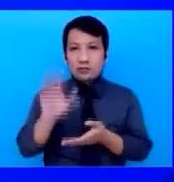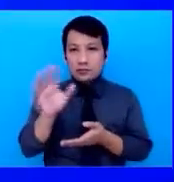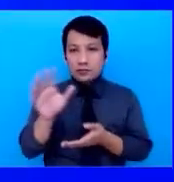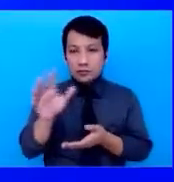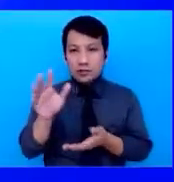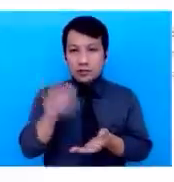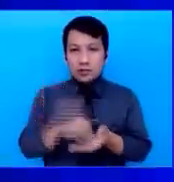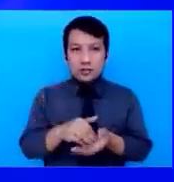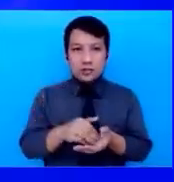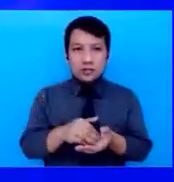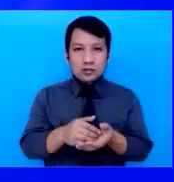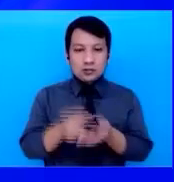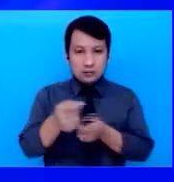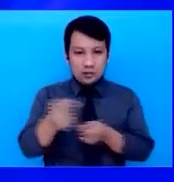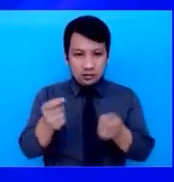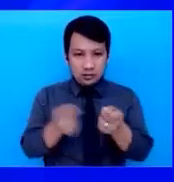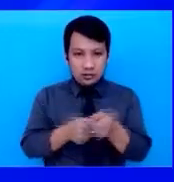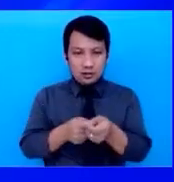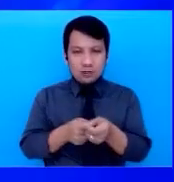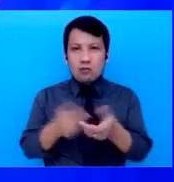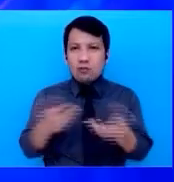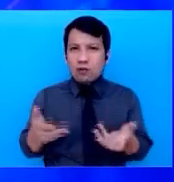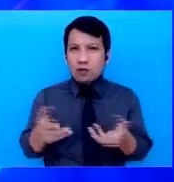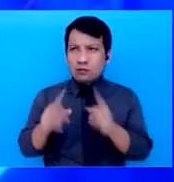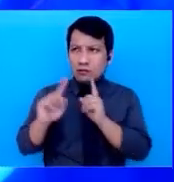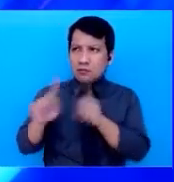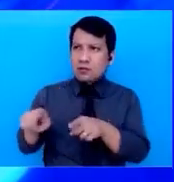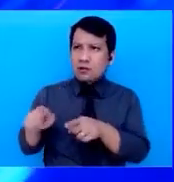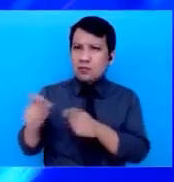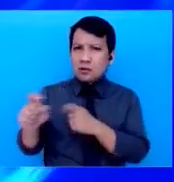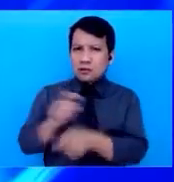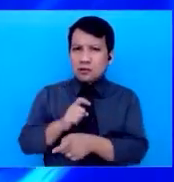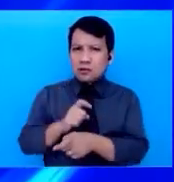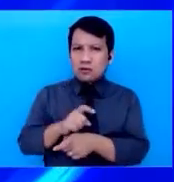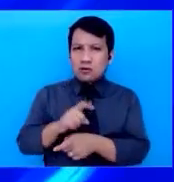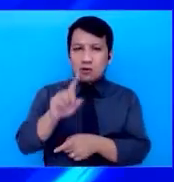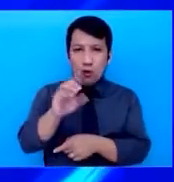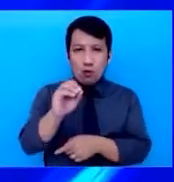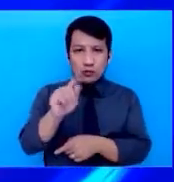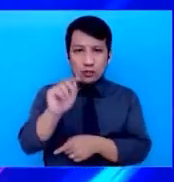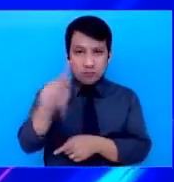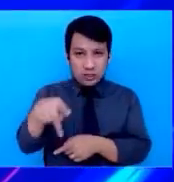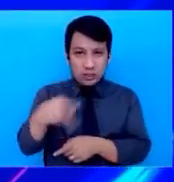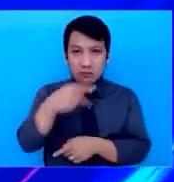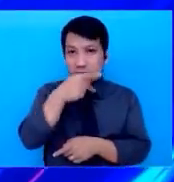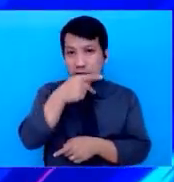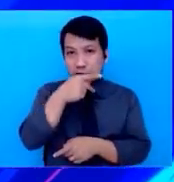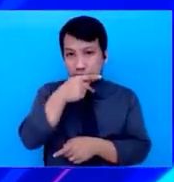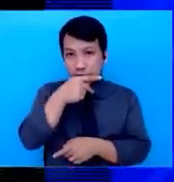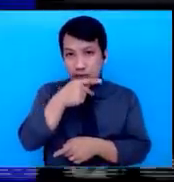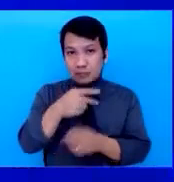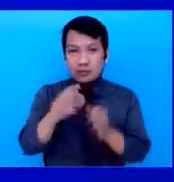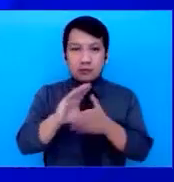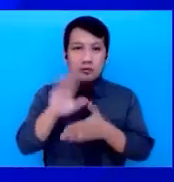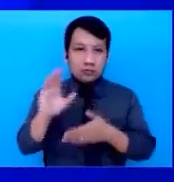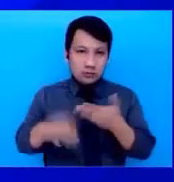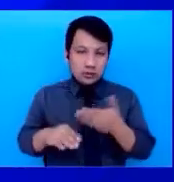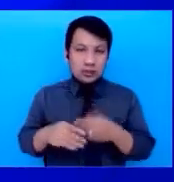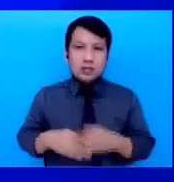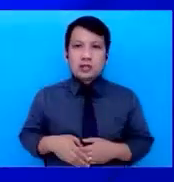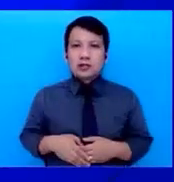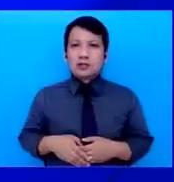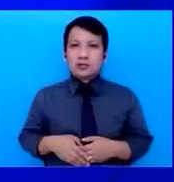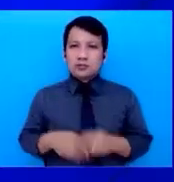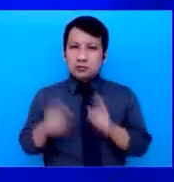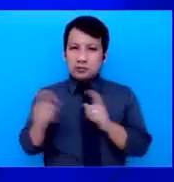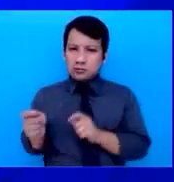bawat transaksyon. Wala naman daw silang natanggap na text na one-time password o PIN para makumpleto ang transaksyon. Nalipat daw ang